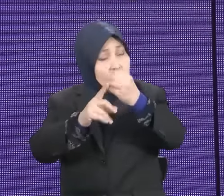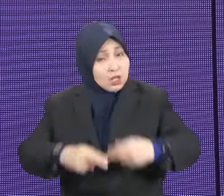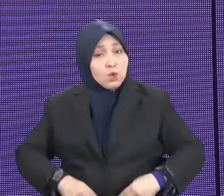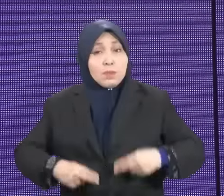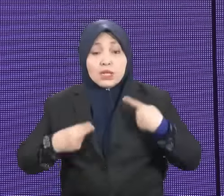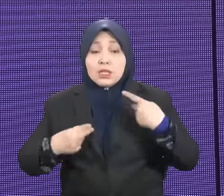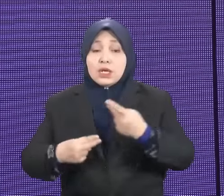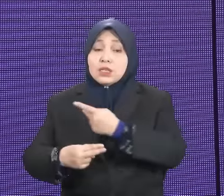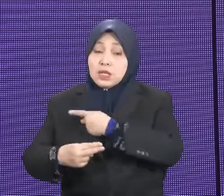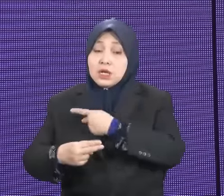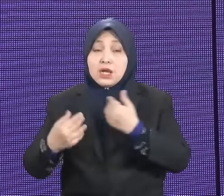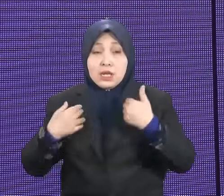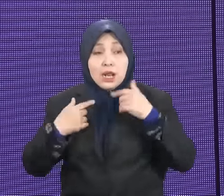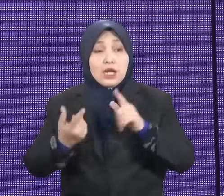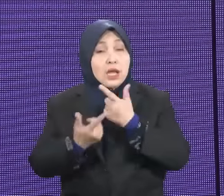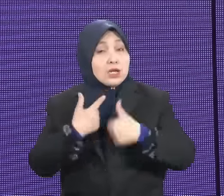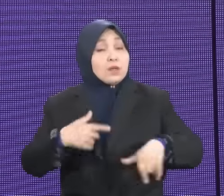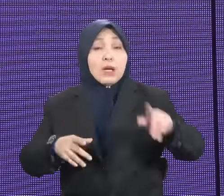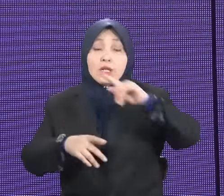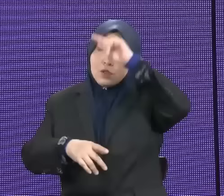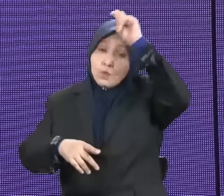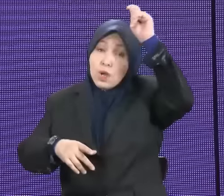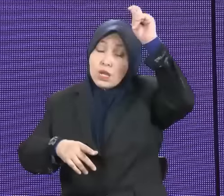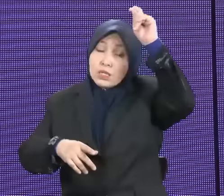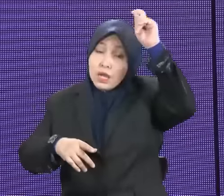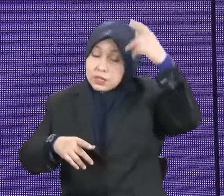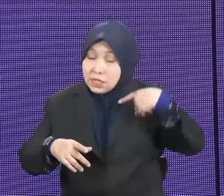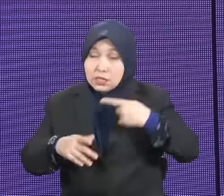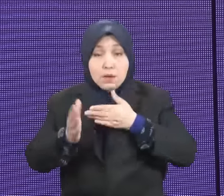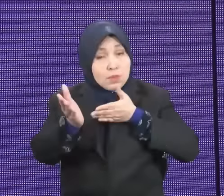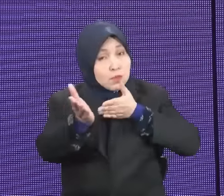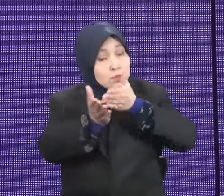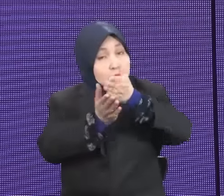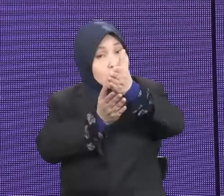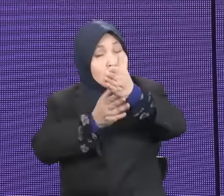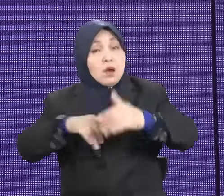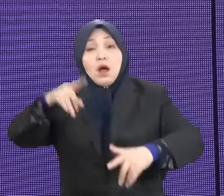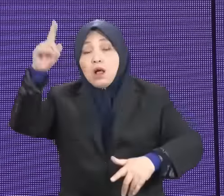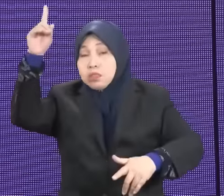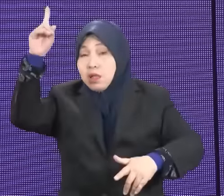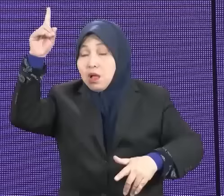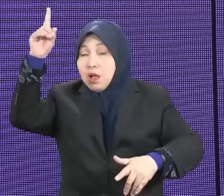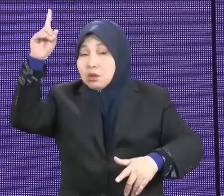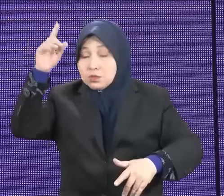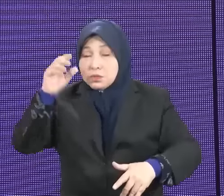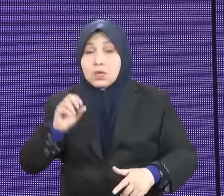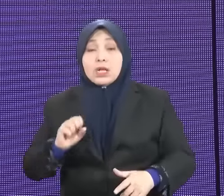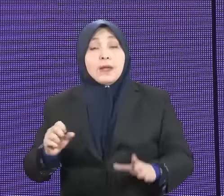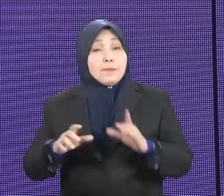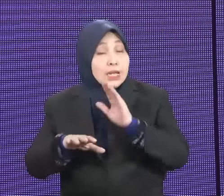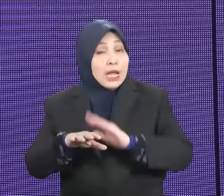ini adalah daripada Tuhan dan kita menuju kepada Allah Subhanahu wa ta'ala dan